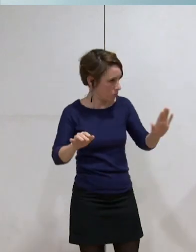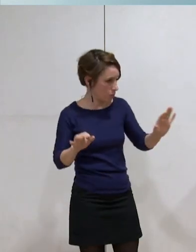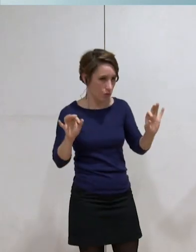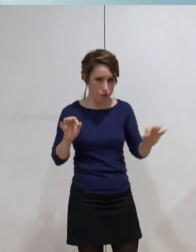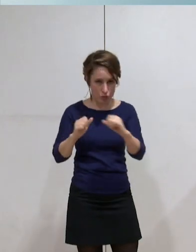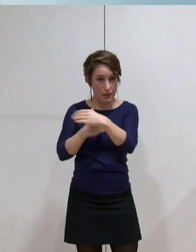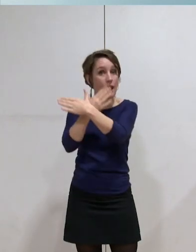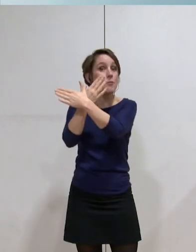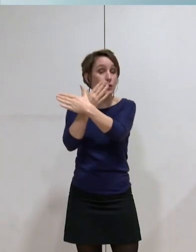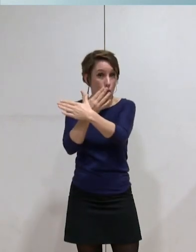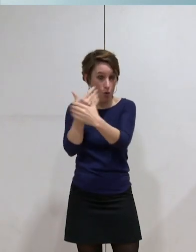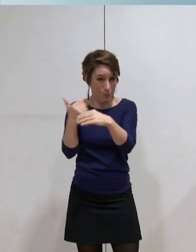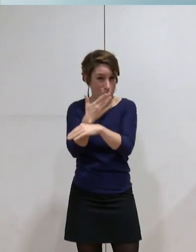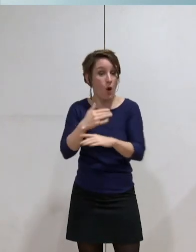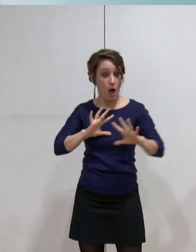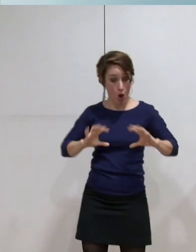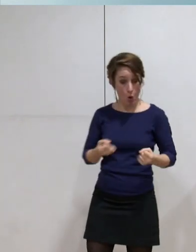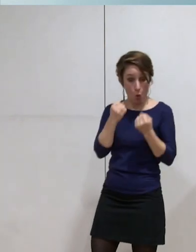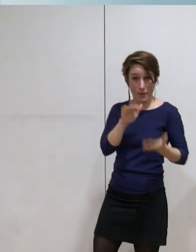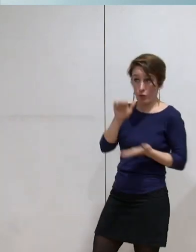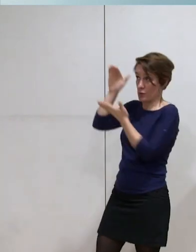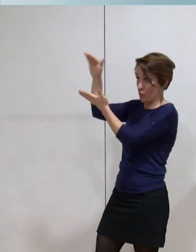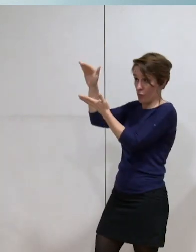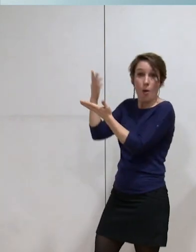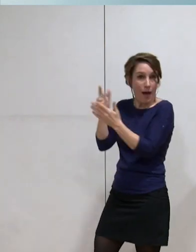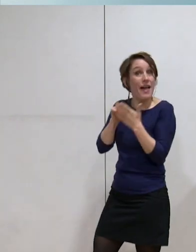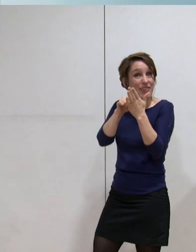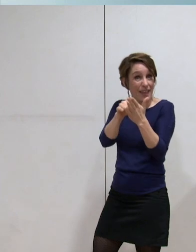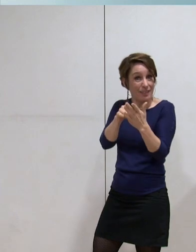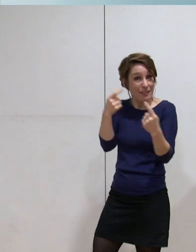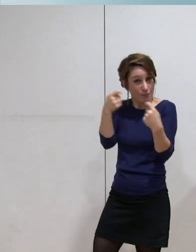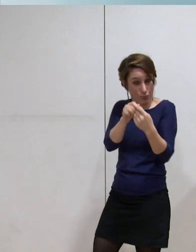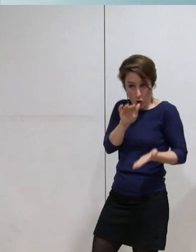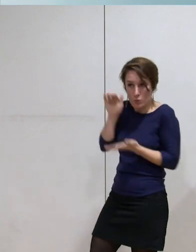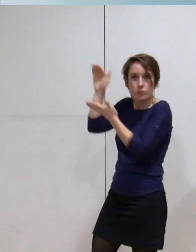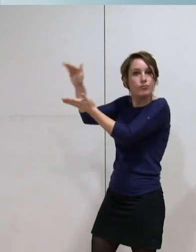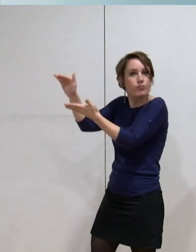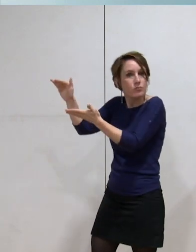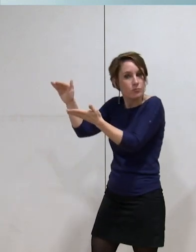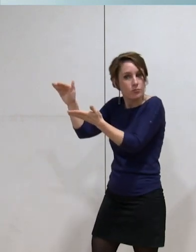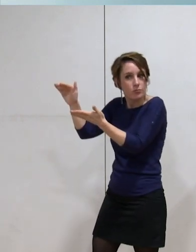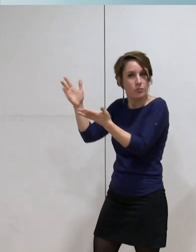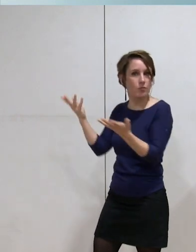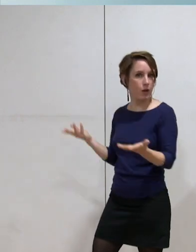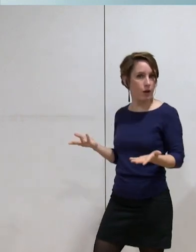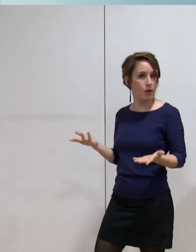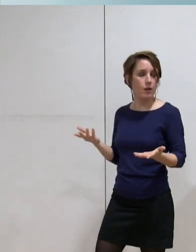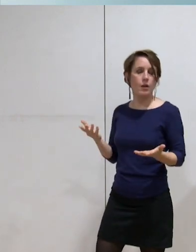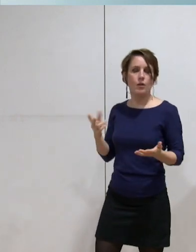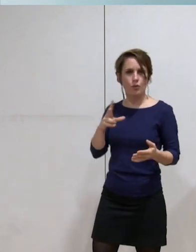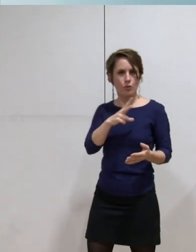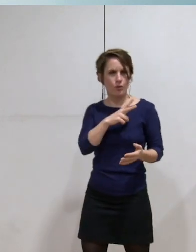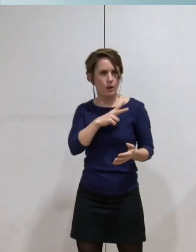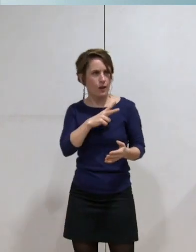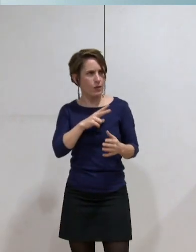correspondant aux compétences qu'elle a prise avec deux volets ceux qui étaient clairement fléchés pour pas loin de